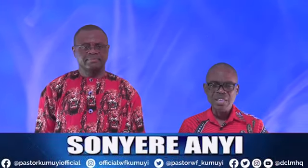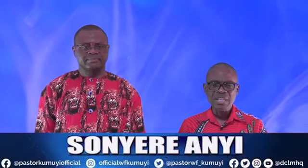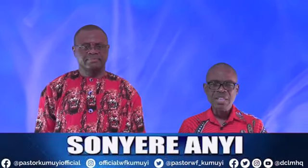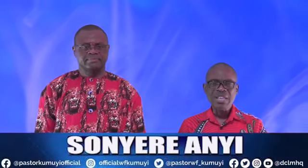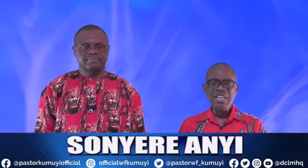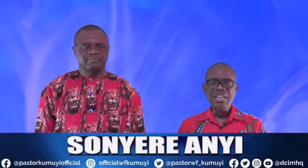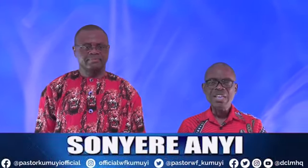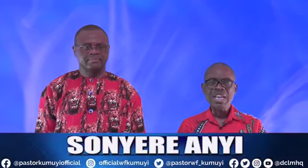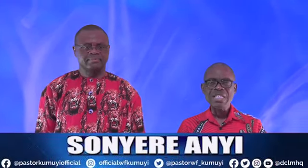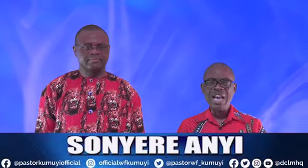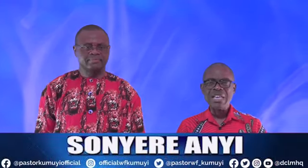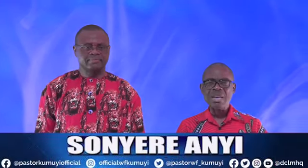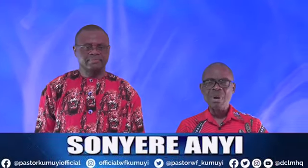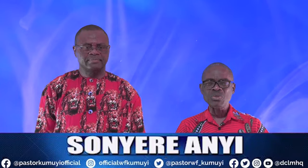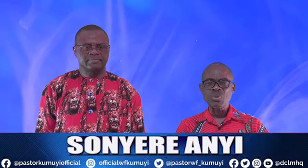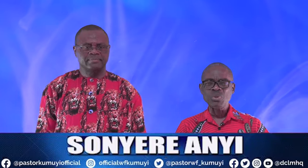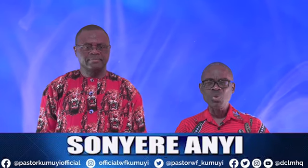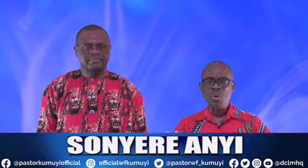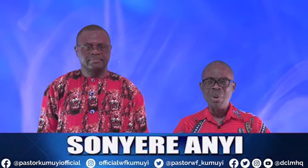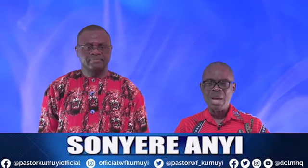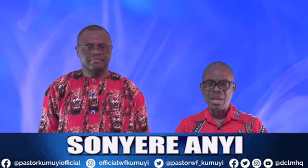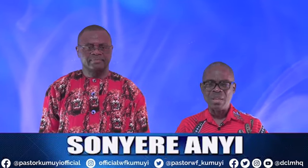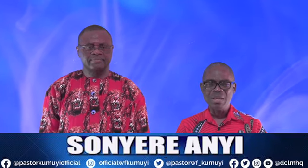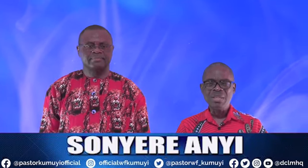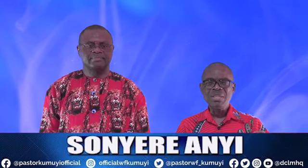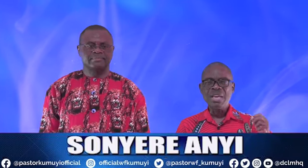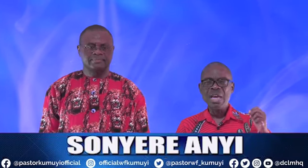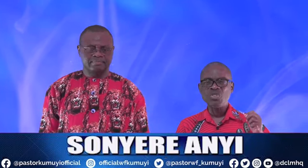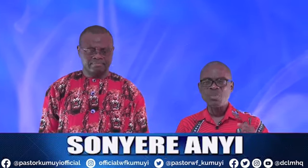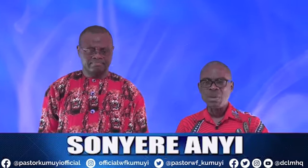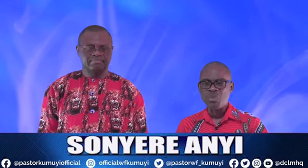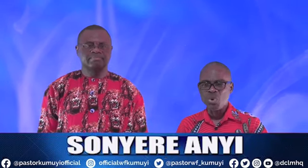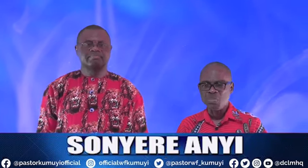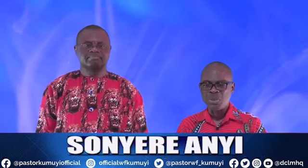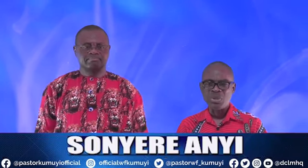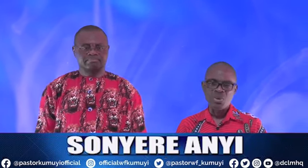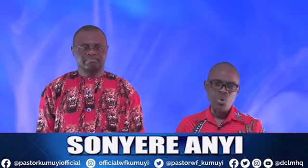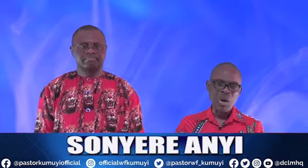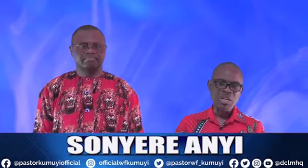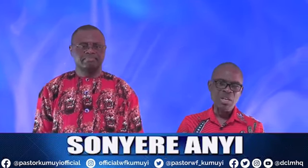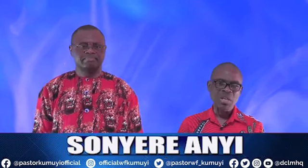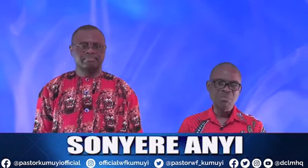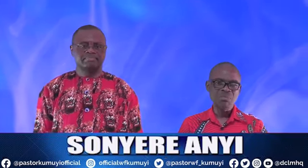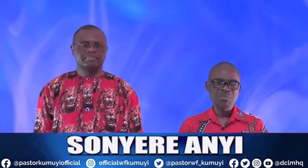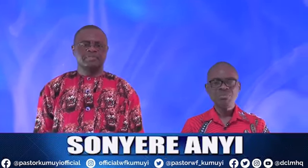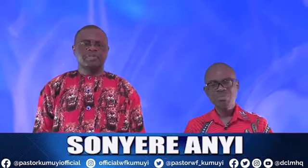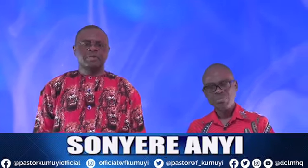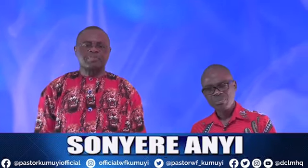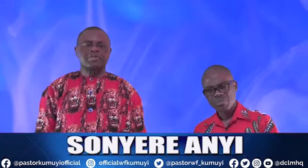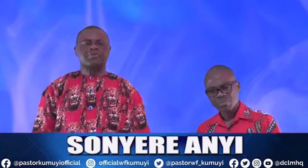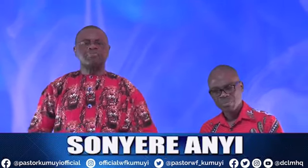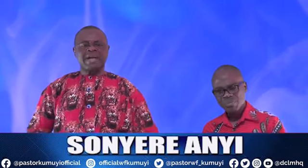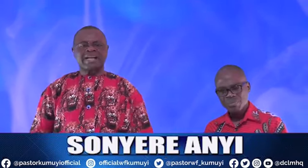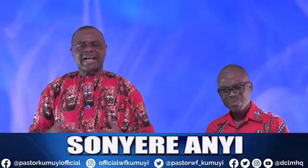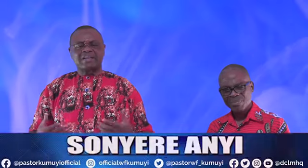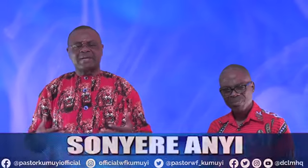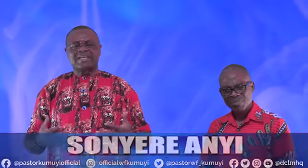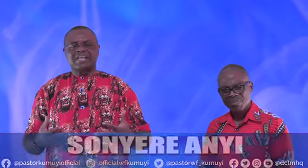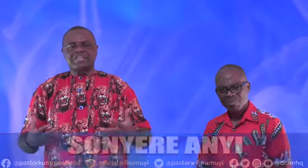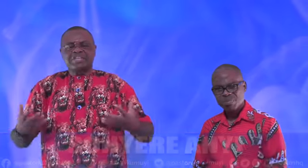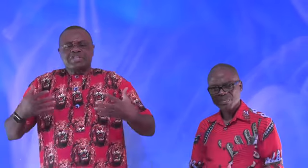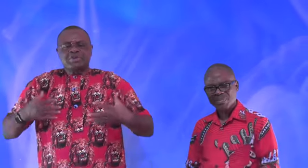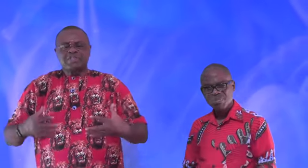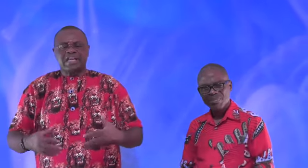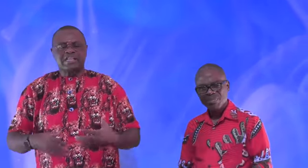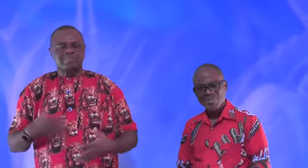anyị niile, ị na-enye aka ịgbasa ozi ọma a nke na-azọpụta mkpụrụ obi n'ụwa niile. Biko, mee ka anyị